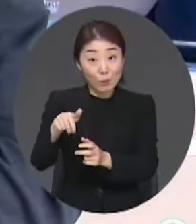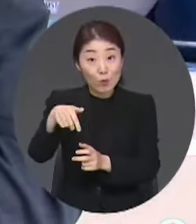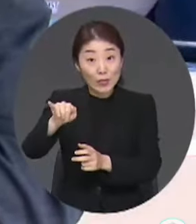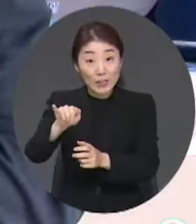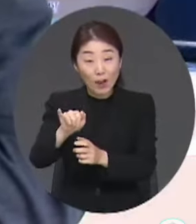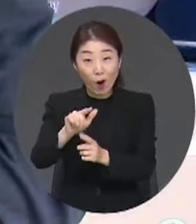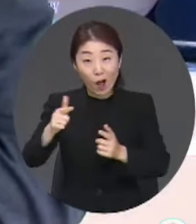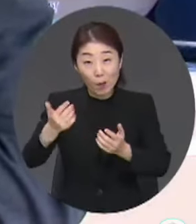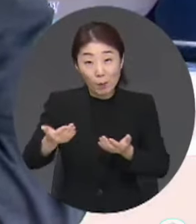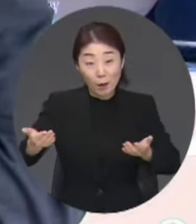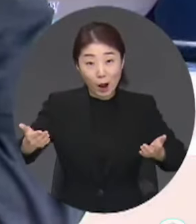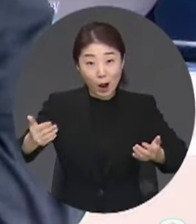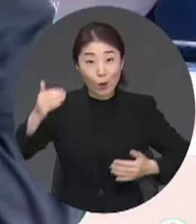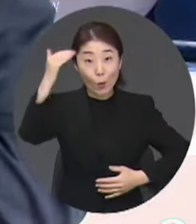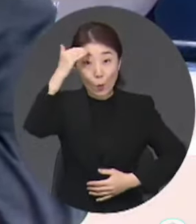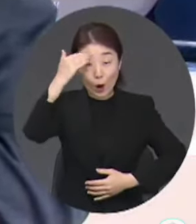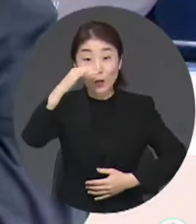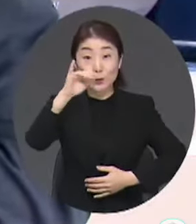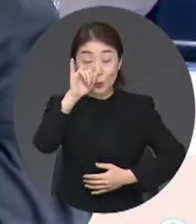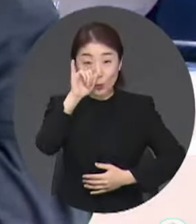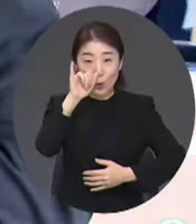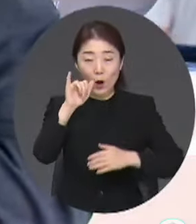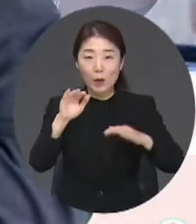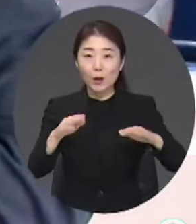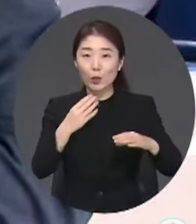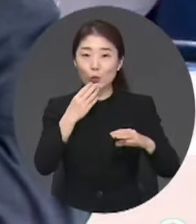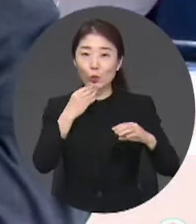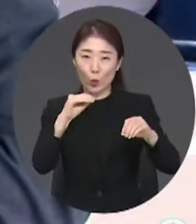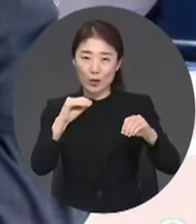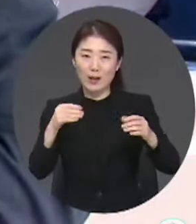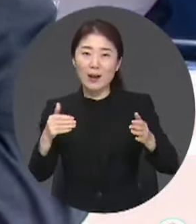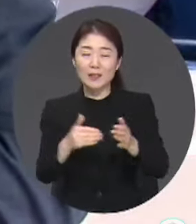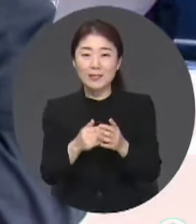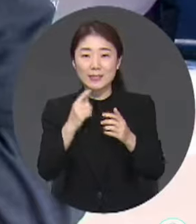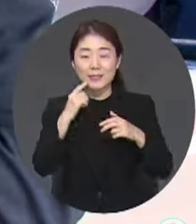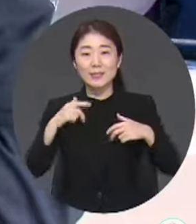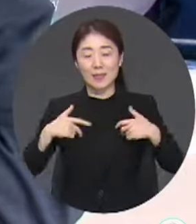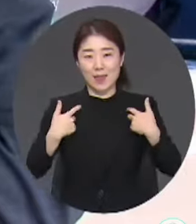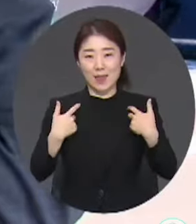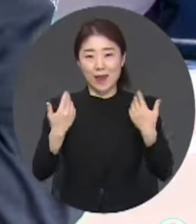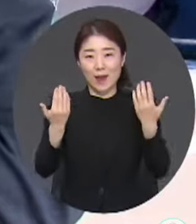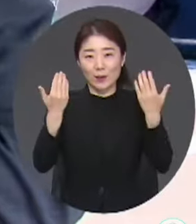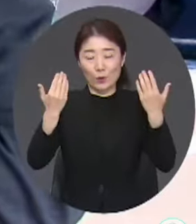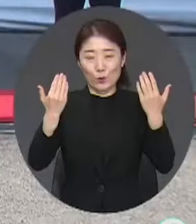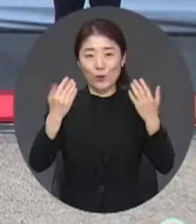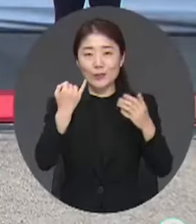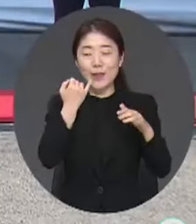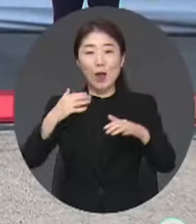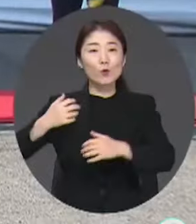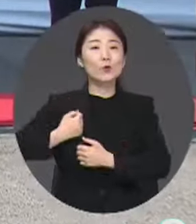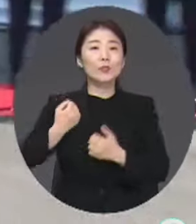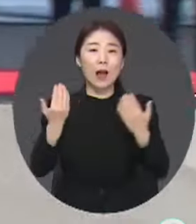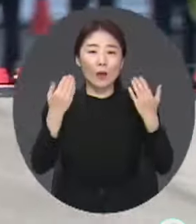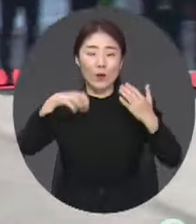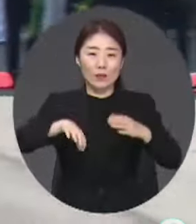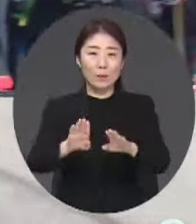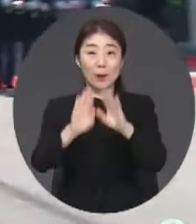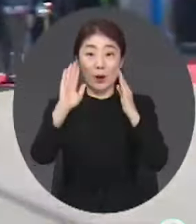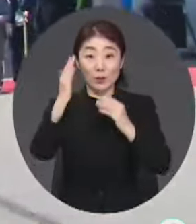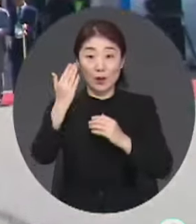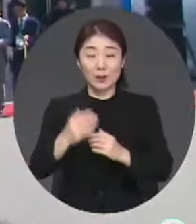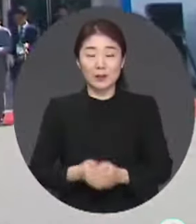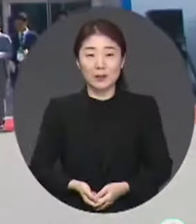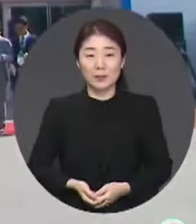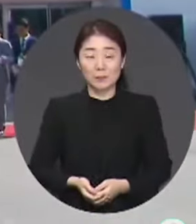만날 수 있는 이순신 방위산업전은 이번 주 토요일까지 이곳 진해 해군사관학교에서 열립니다. 방산 전시뿐만